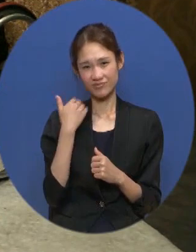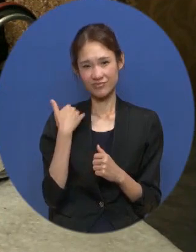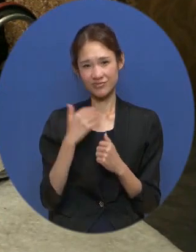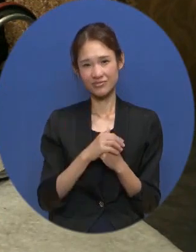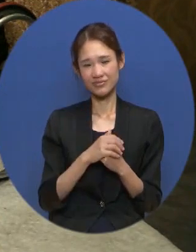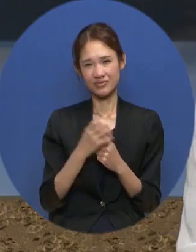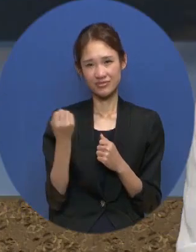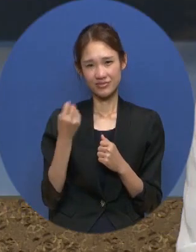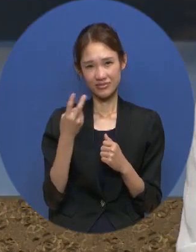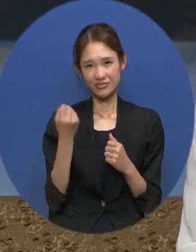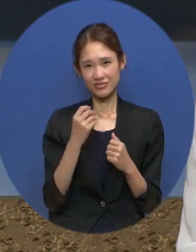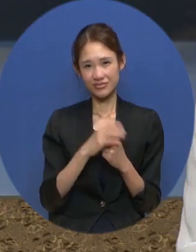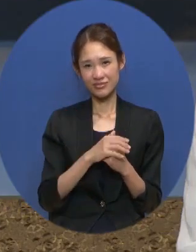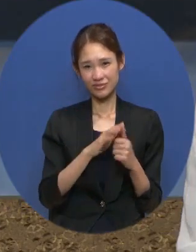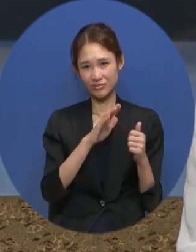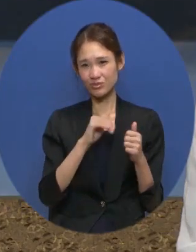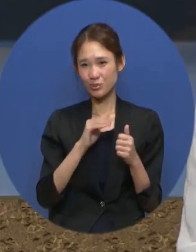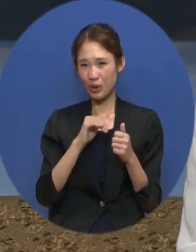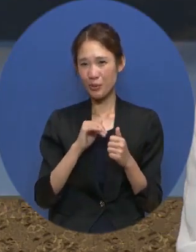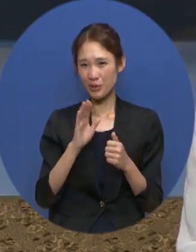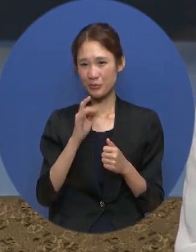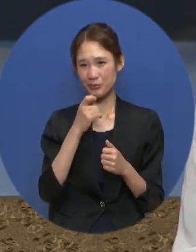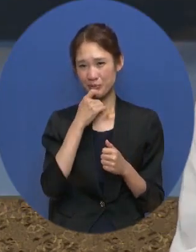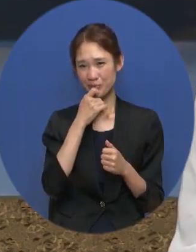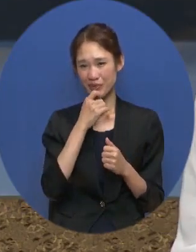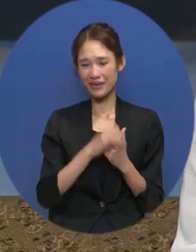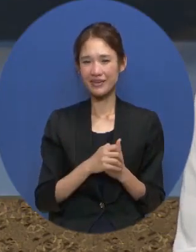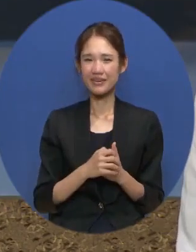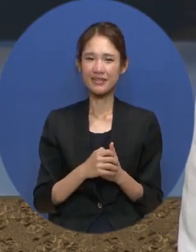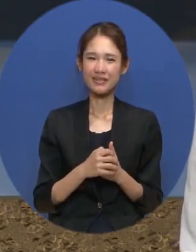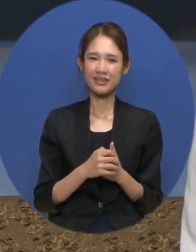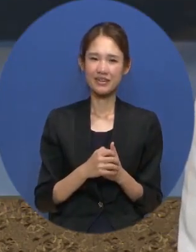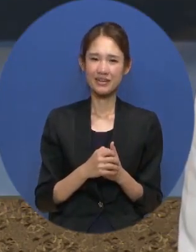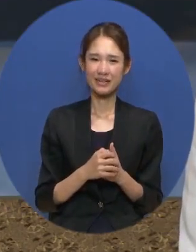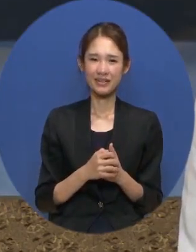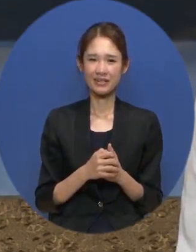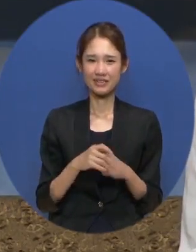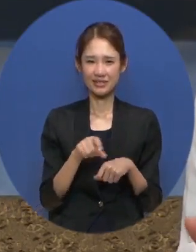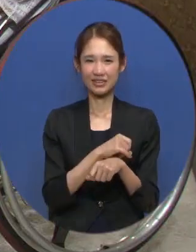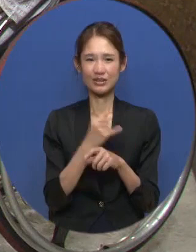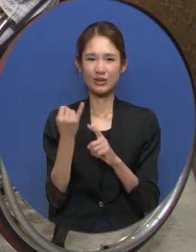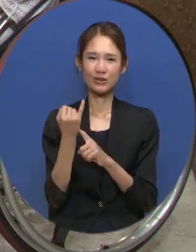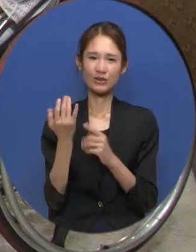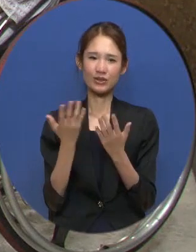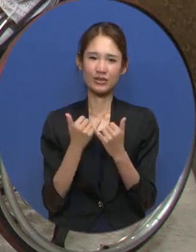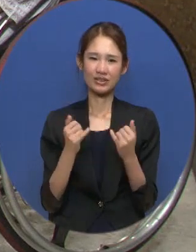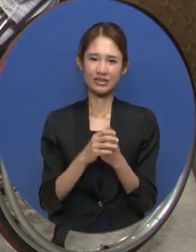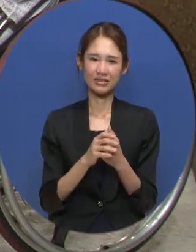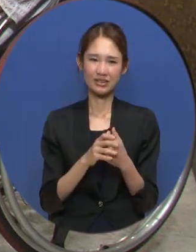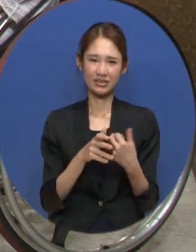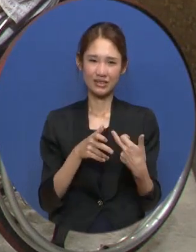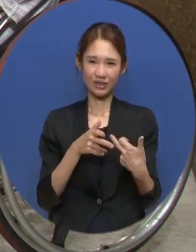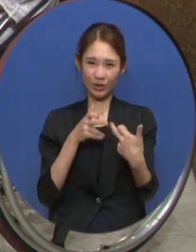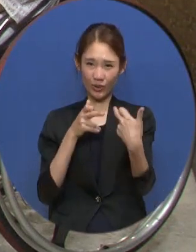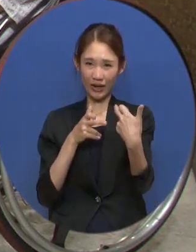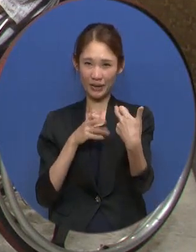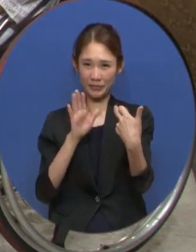모르겠습니다. 자꾸 부르면 싫어하니까. 특히 여직원들은 회사 미팅을 굉장히 네.